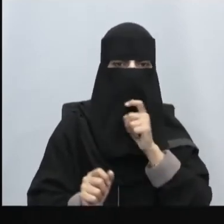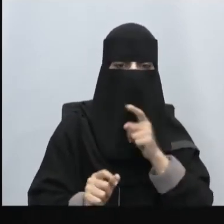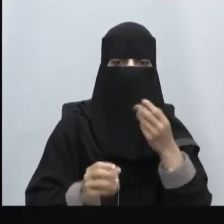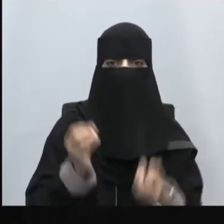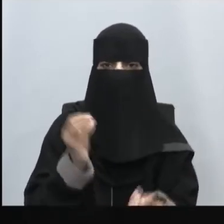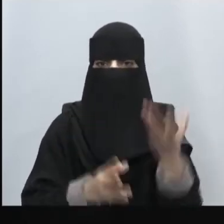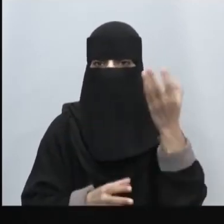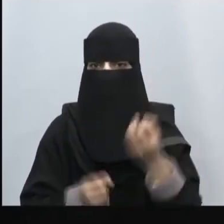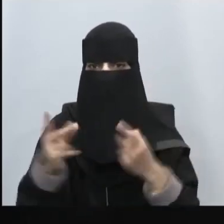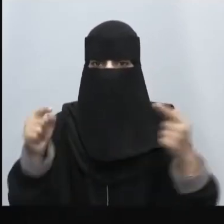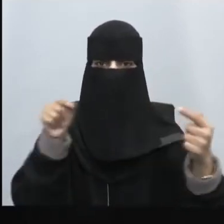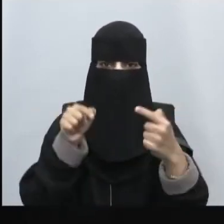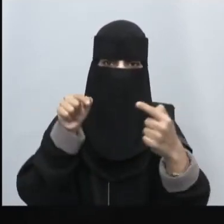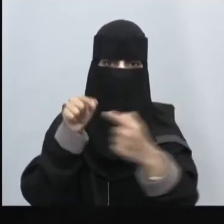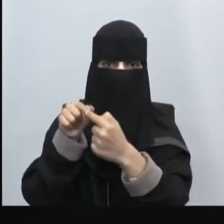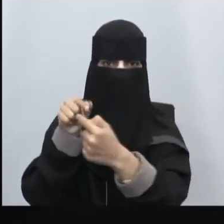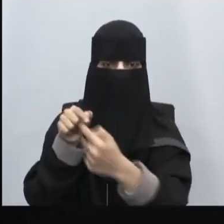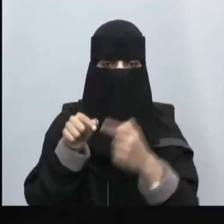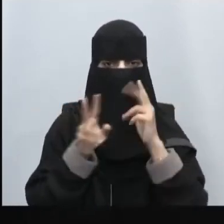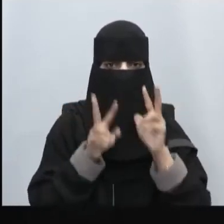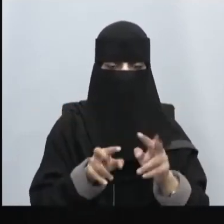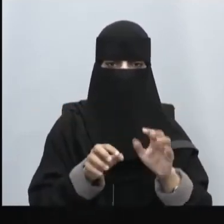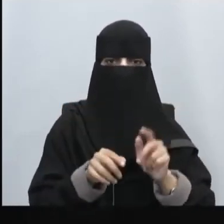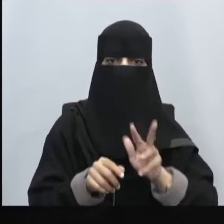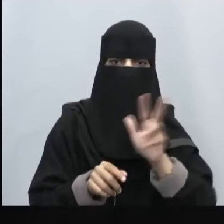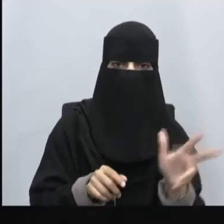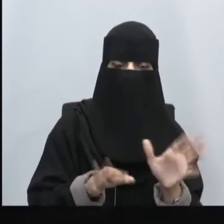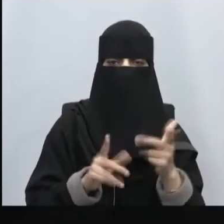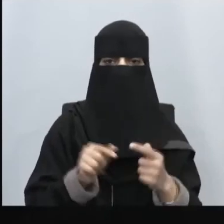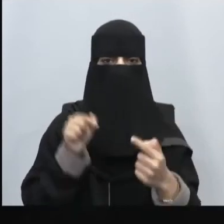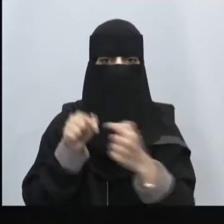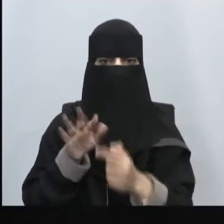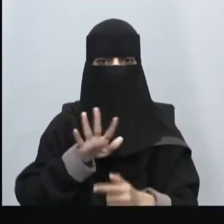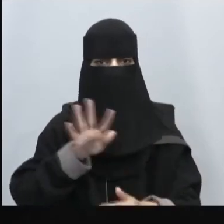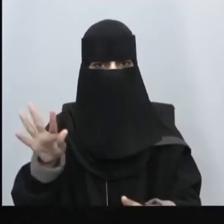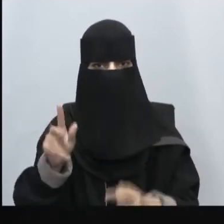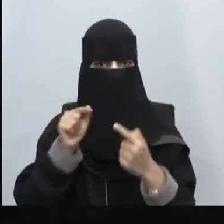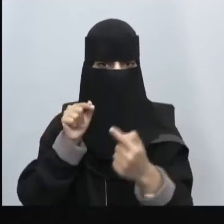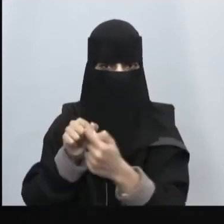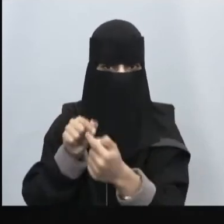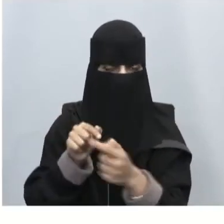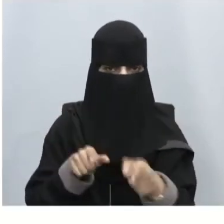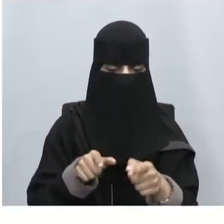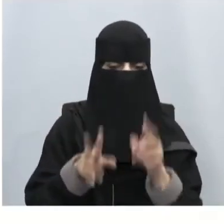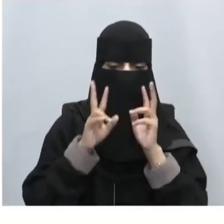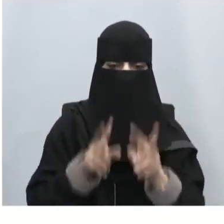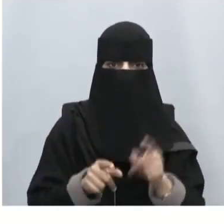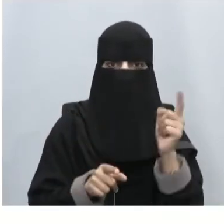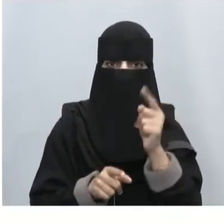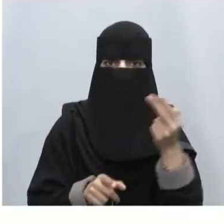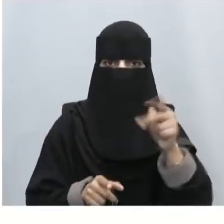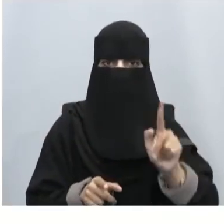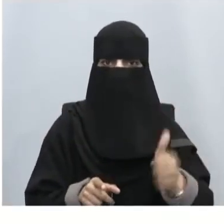سواء كانوا الصليبيين في الجهات الغربيه او كانوا المغول في الجهات الشرقيه كانت الدوله العباسيه